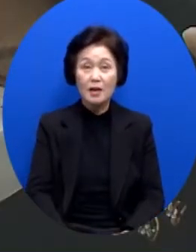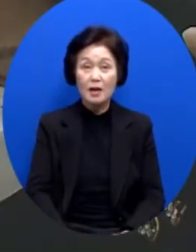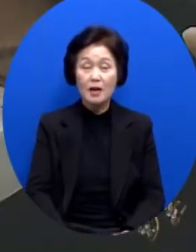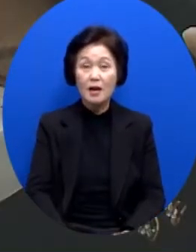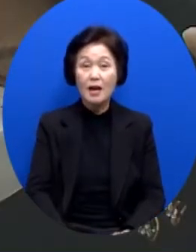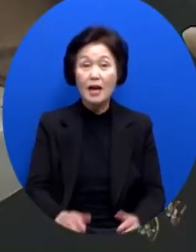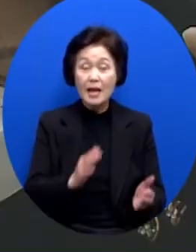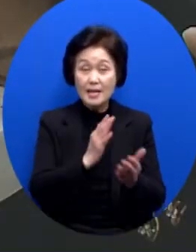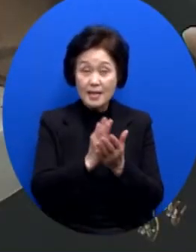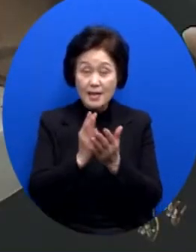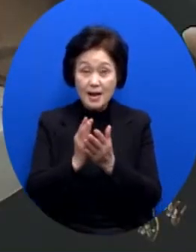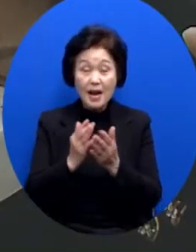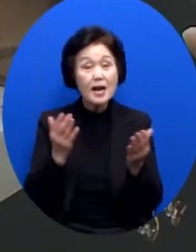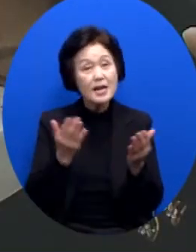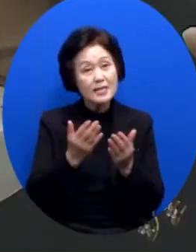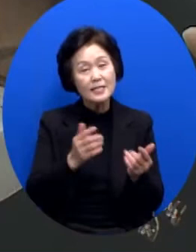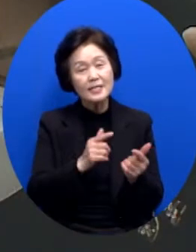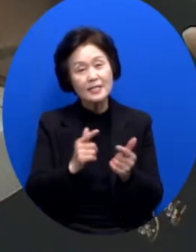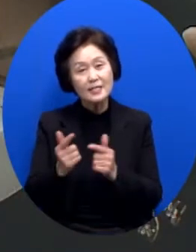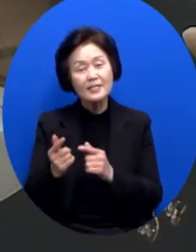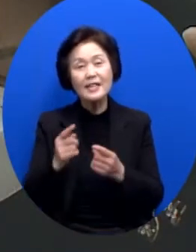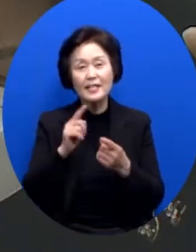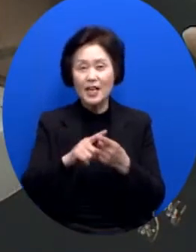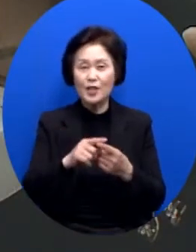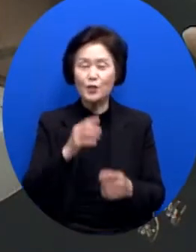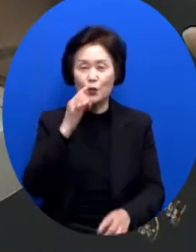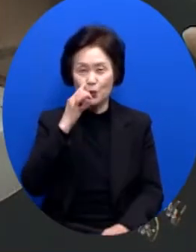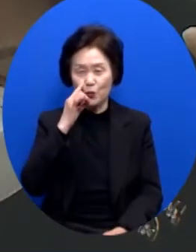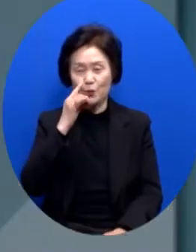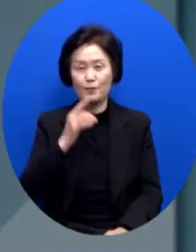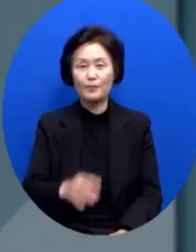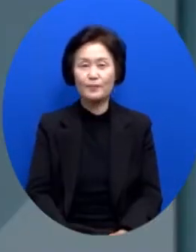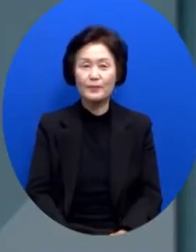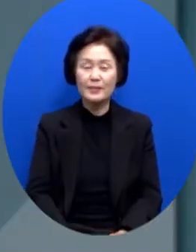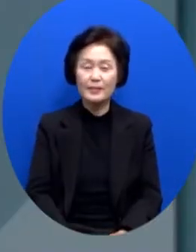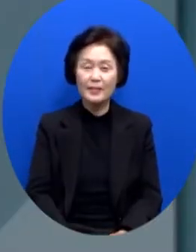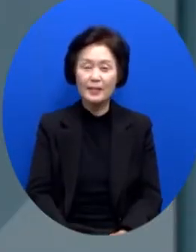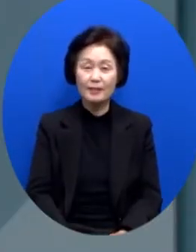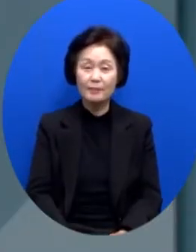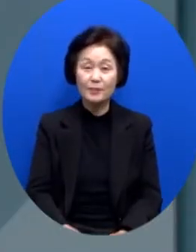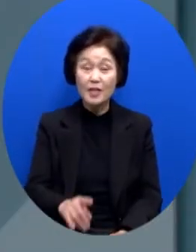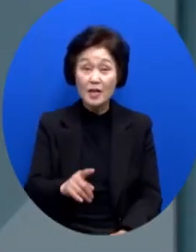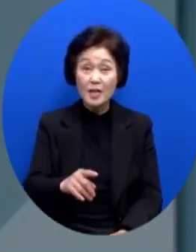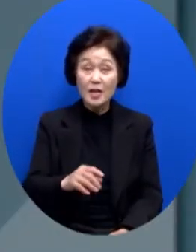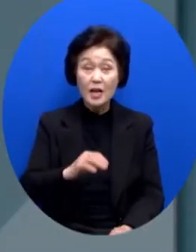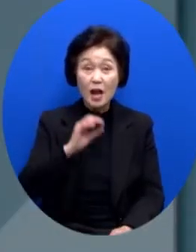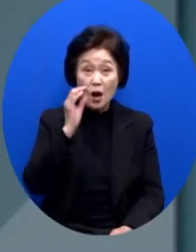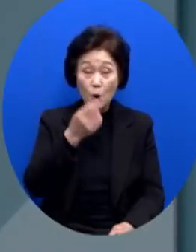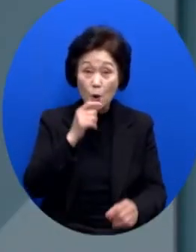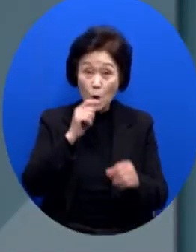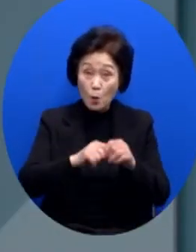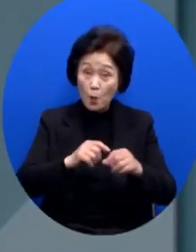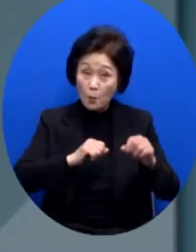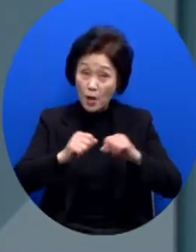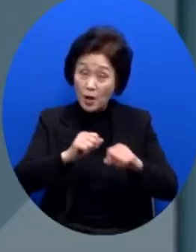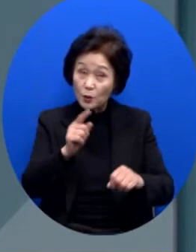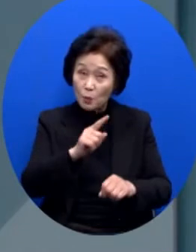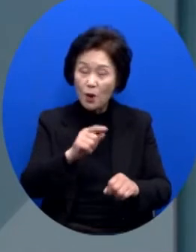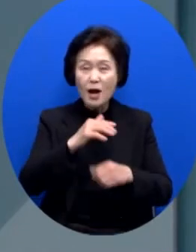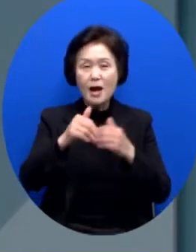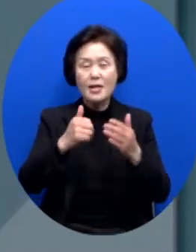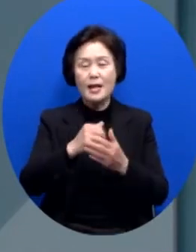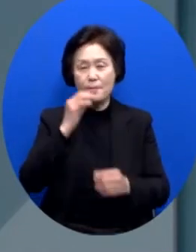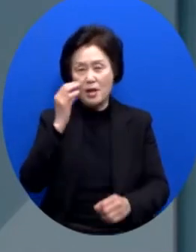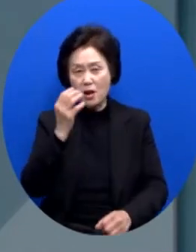무비의 다양한 사역 에 대해서도 궁금한데요 소개 부탁드리겠습니다 어 성 시와 운동이라는 게 하나님의 그룹으로 도시를 변화시키는